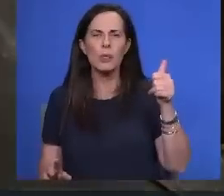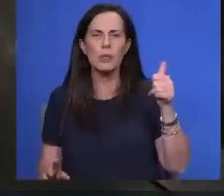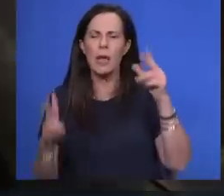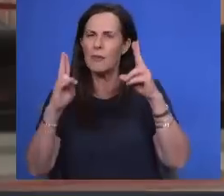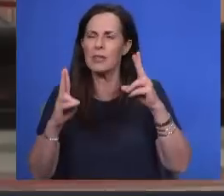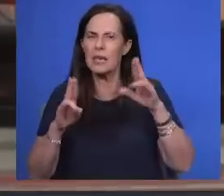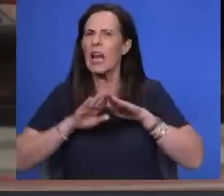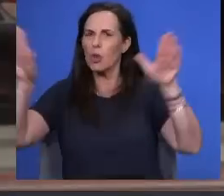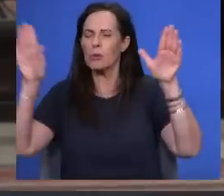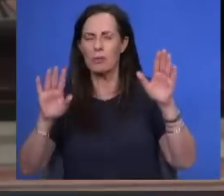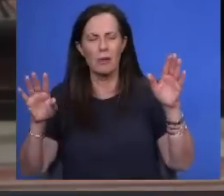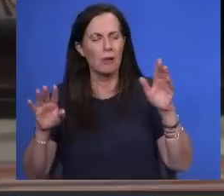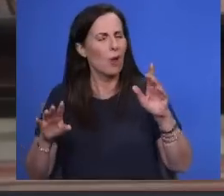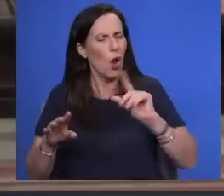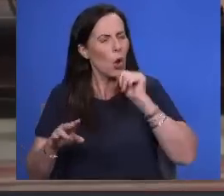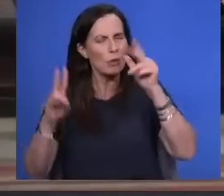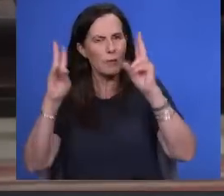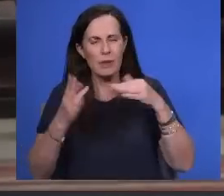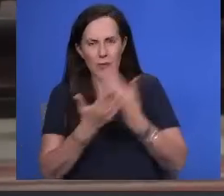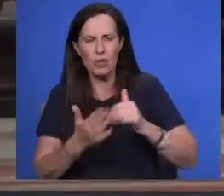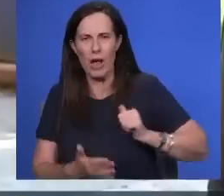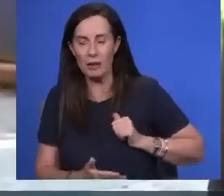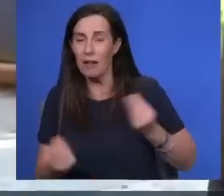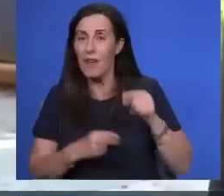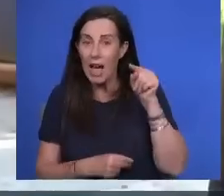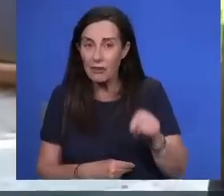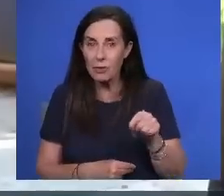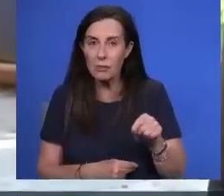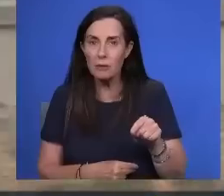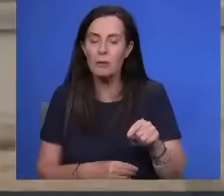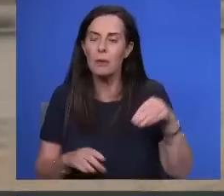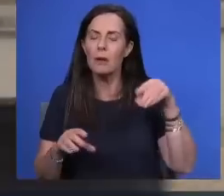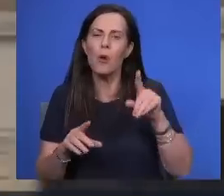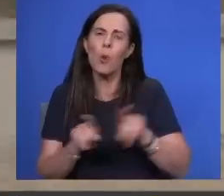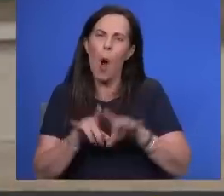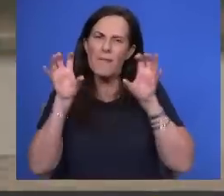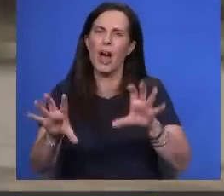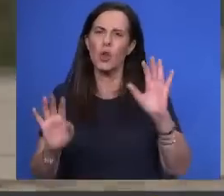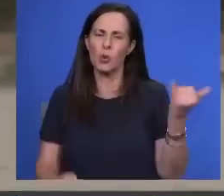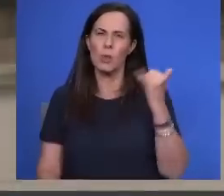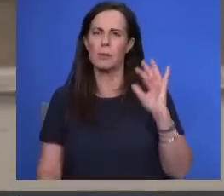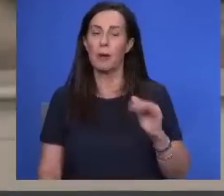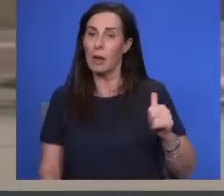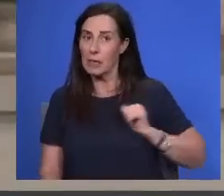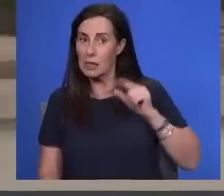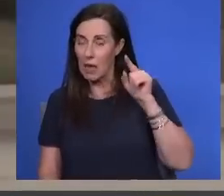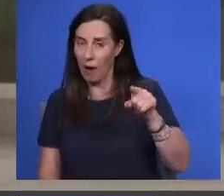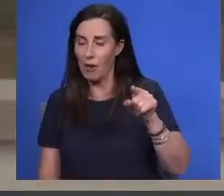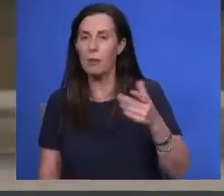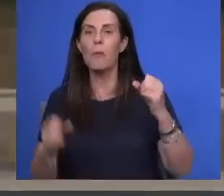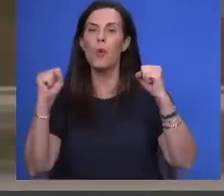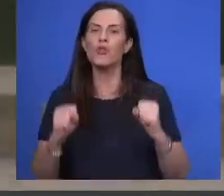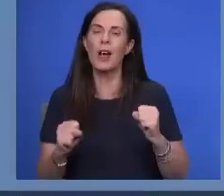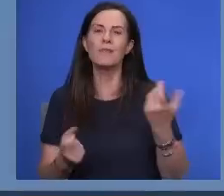האוויר, אף אחד לא רוצה להפסיק לשרת, והדבר הזה הוא בתקן של הפחדות. חיל האוויר מושתת על אנשי